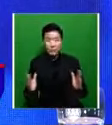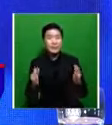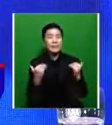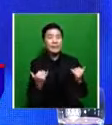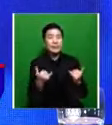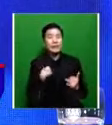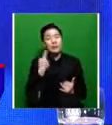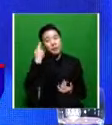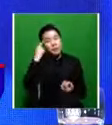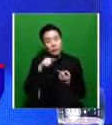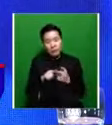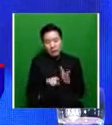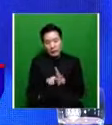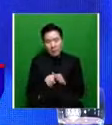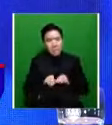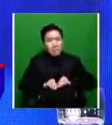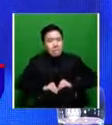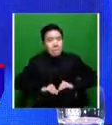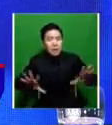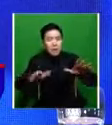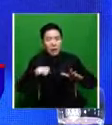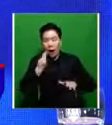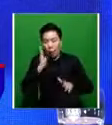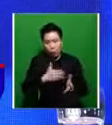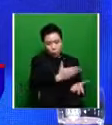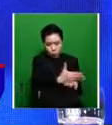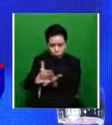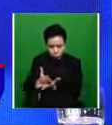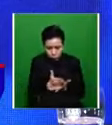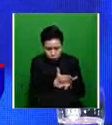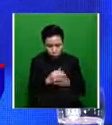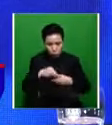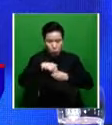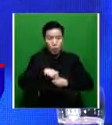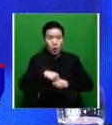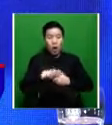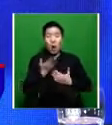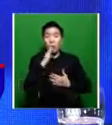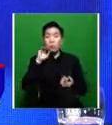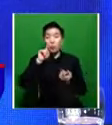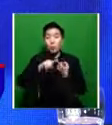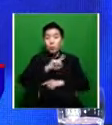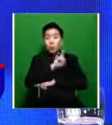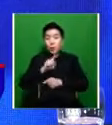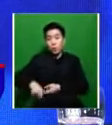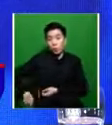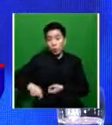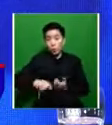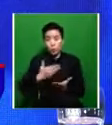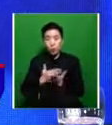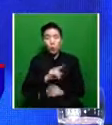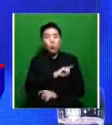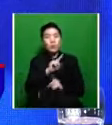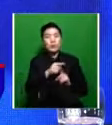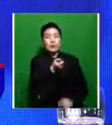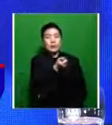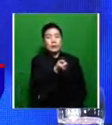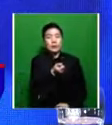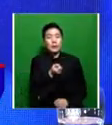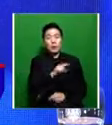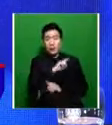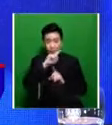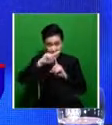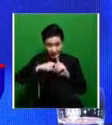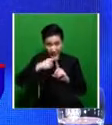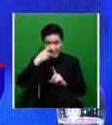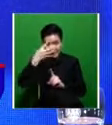ที่มีการระบาดอย่างแพร่หลายนะครับในช่วงวันหยุดสงกรานต์นะครับระหว่างวันที่13ถึง15เมษ